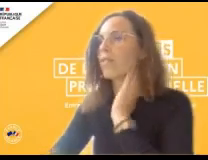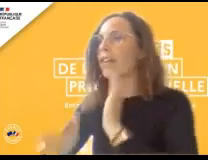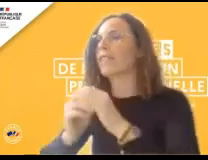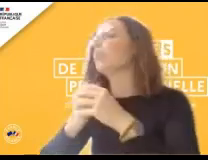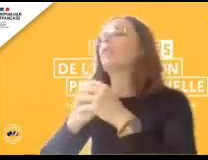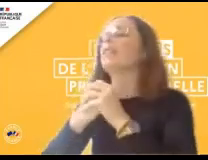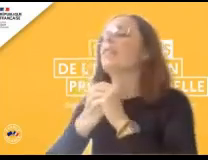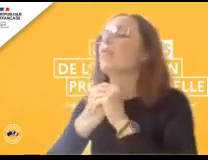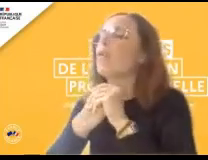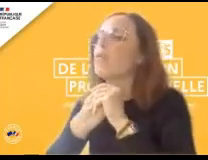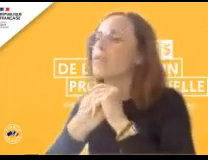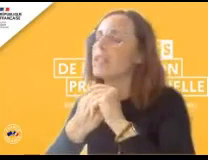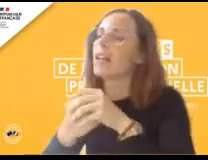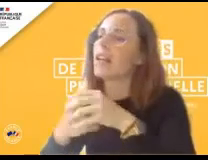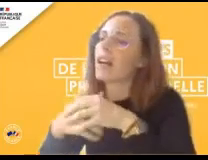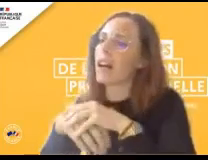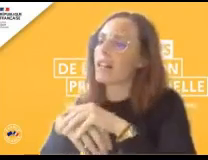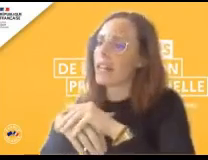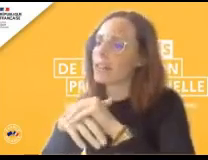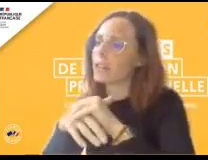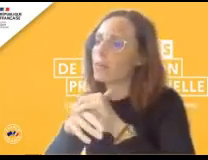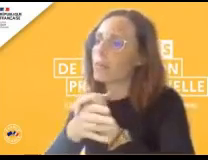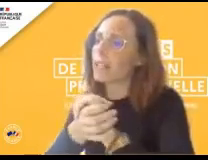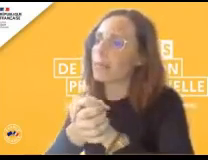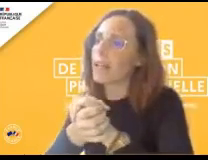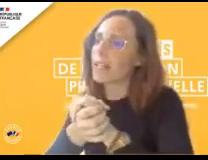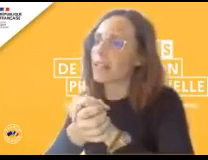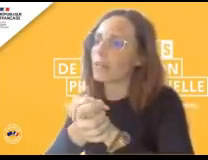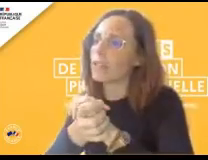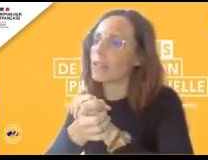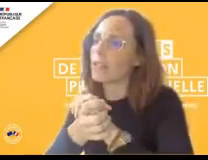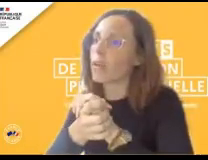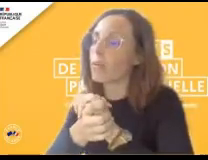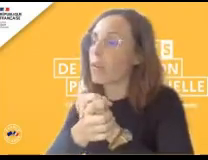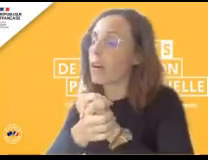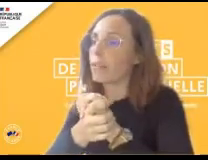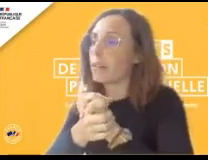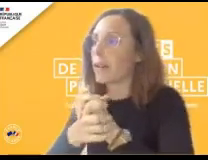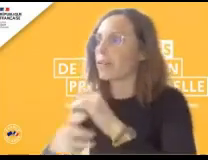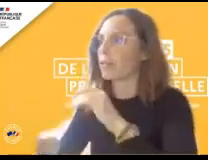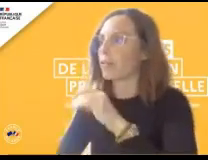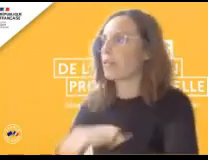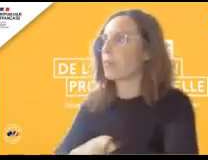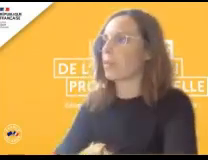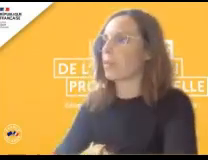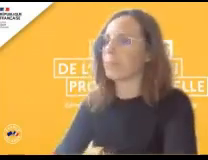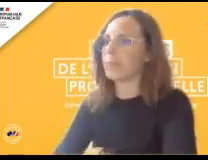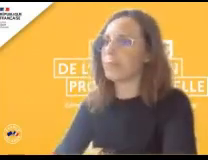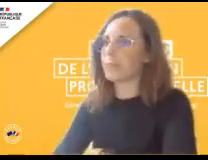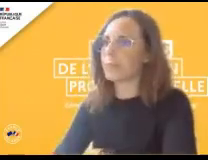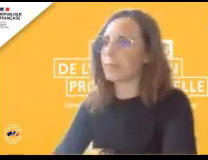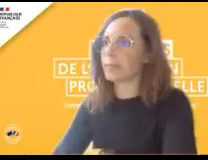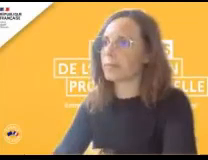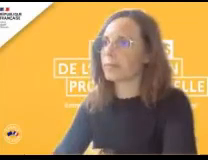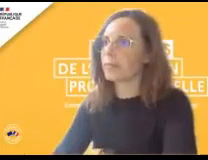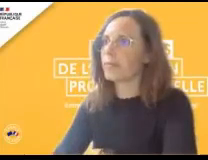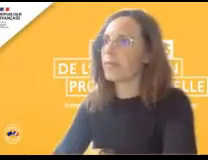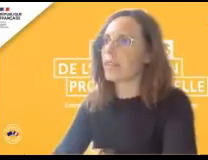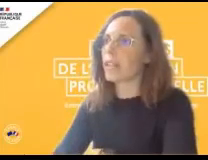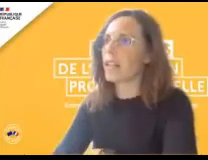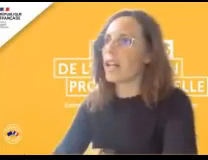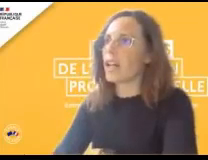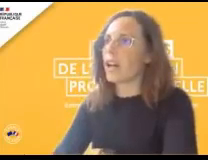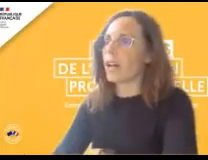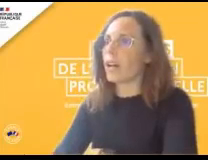lorsque l'appel d'offres a été publié, c'est de proposer un service au plus près des bassins de vie et d'emploi des personnes, tout simplement.